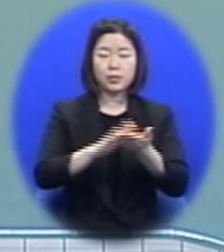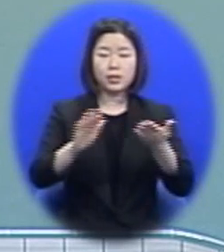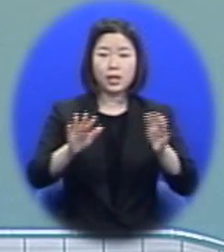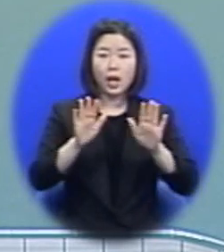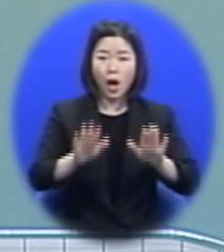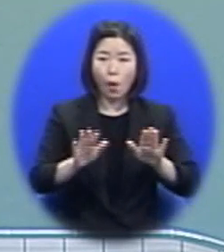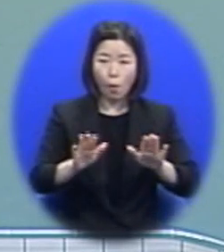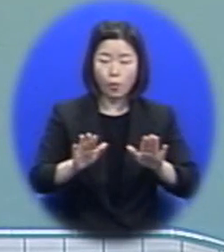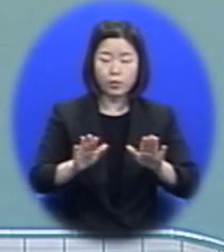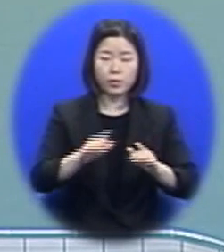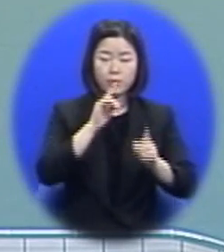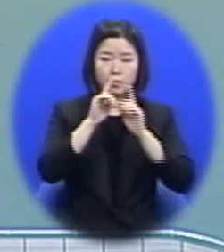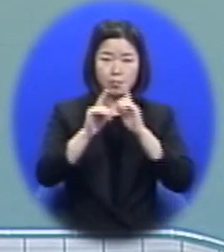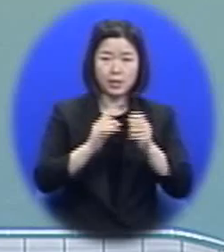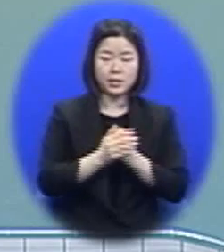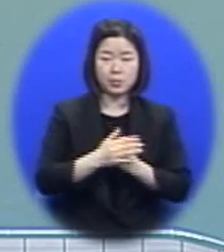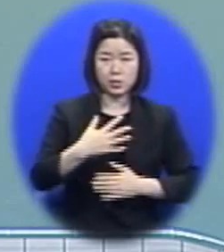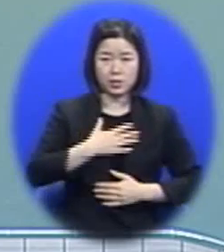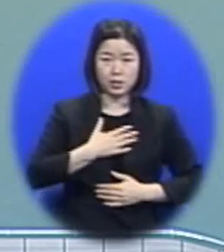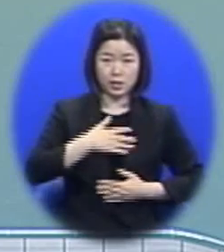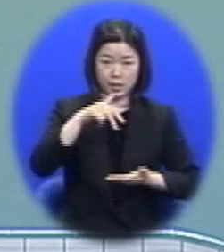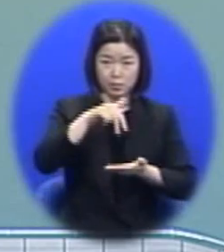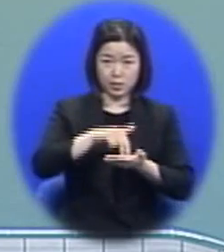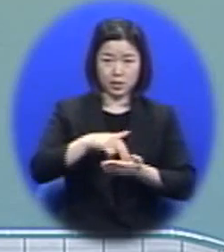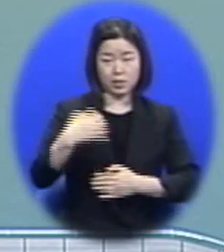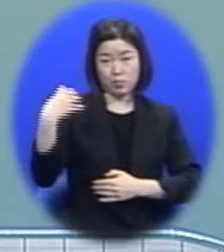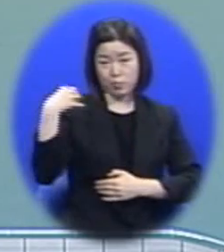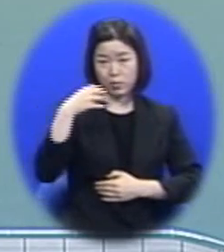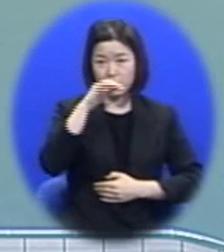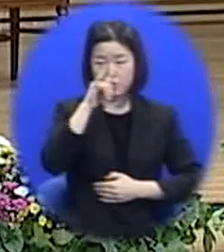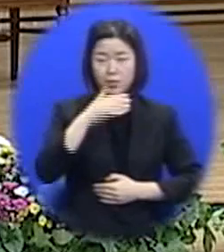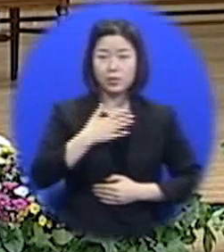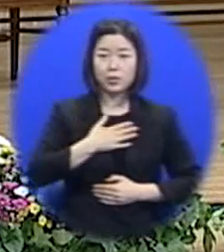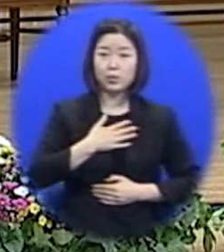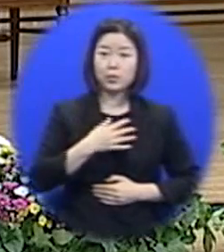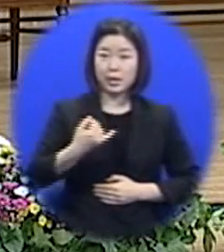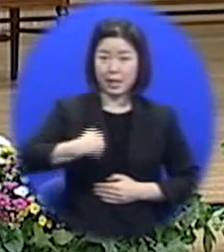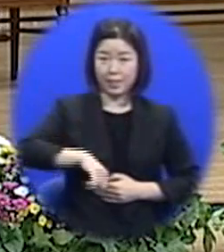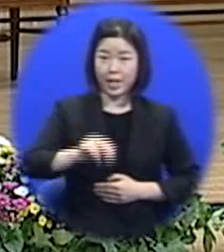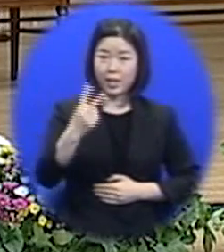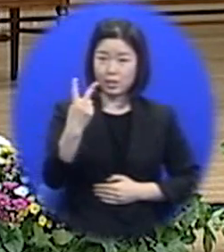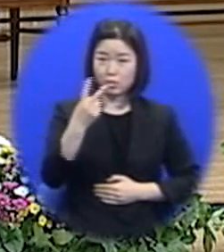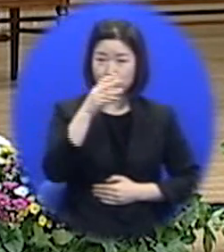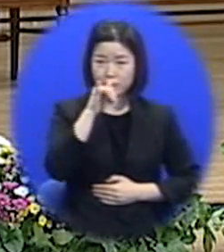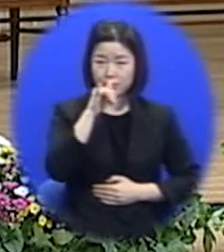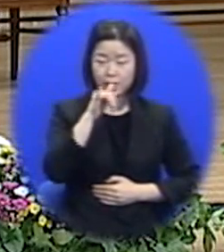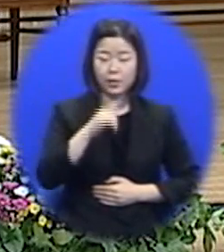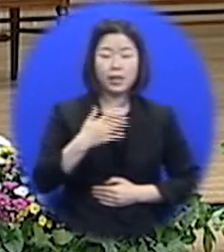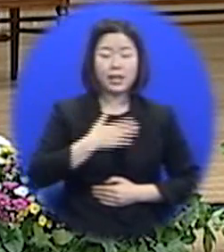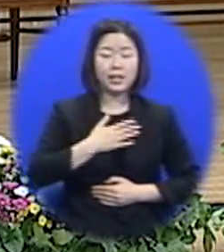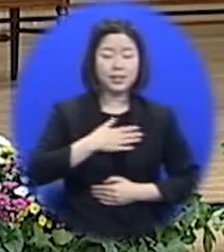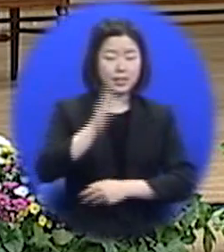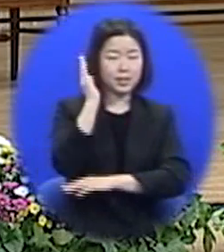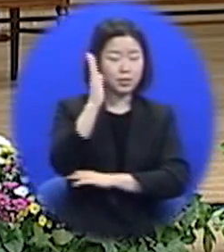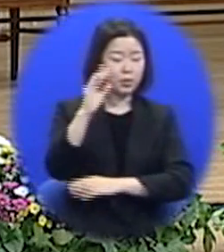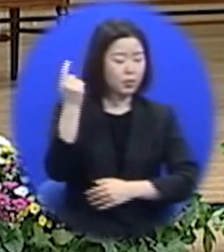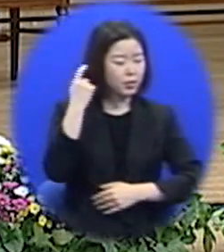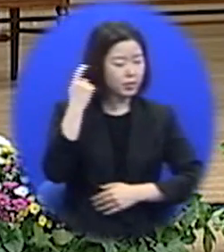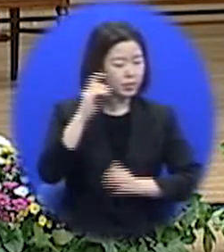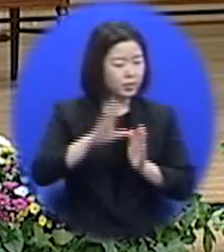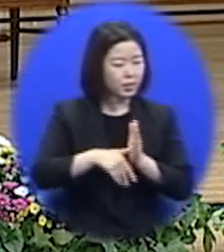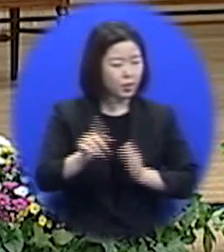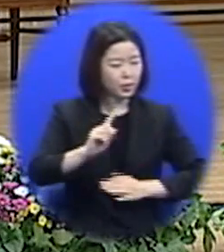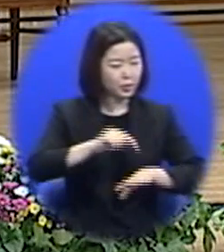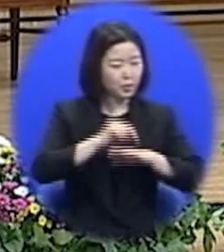설교는 제게는 참 부담스럽습니다 저에게도 딸이 둘이 있거든요 그 딸 둘은 제 설교를 어떻게 들을까